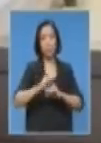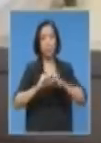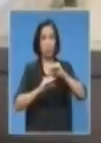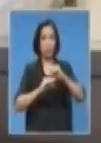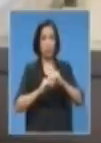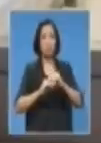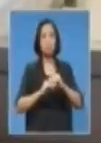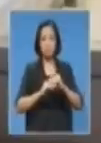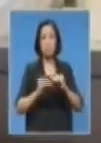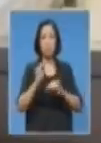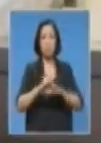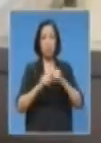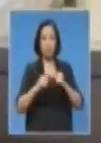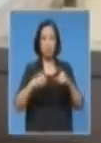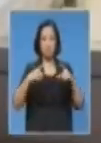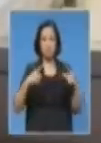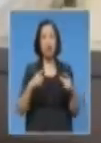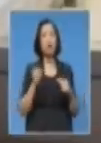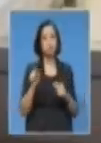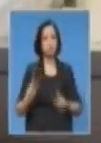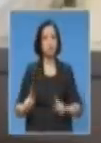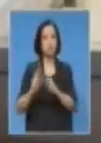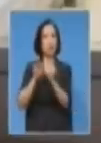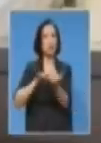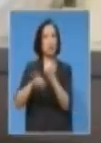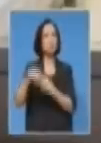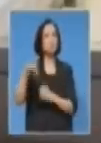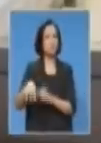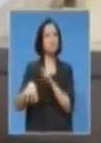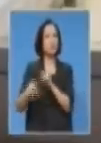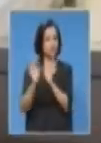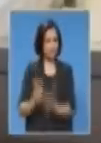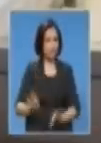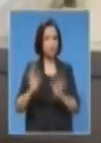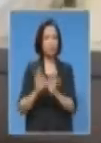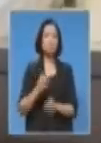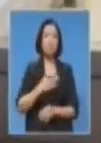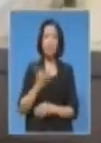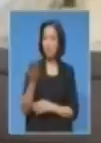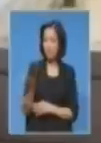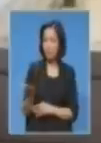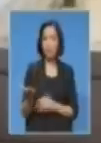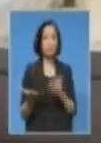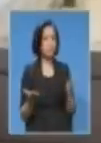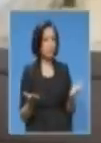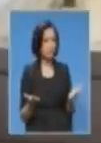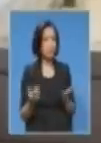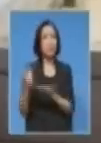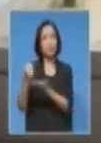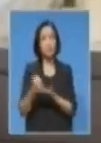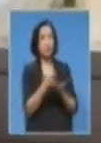นั้นอยู่ในมือของกระทรวงคมนาคมเป็นสำคัญนะครับผมก็เลยจะขอให้ท่านรัฐมนตรีทั้งสองท่านช่วยเล่าให้ฟังว่